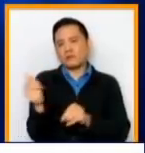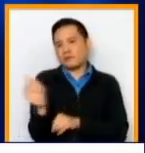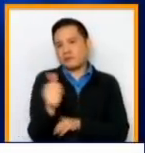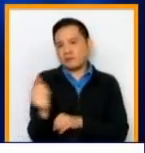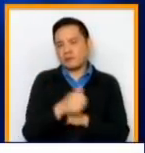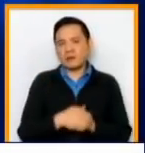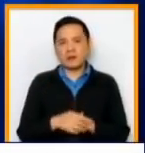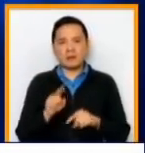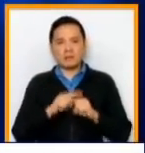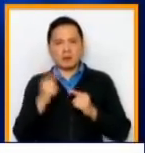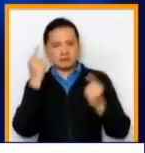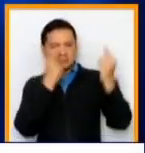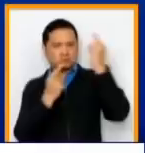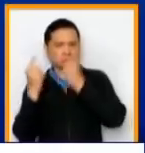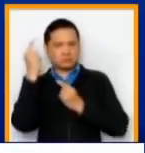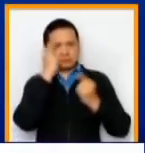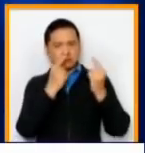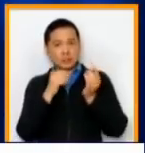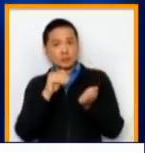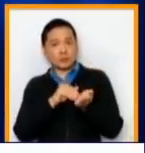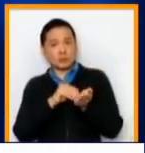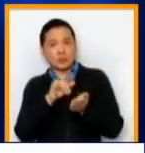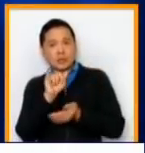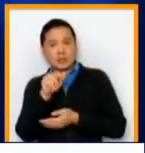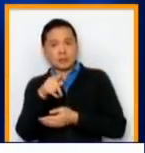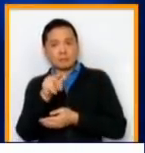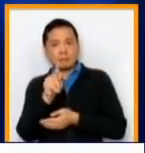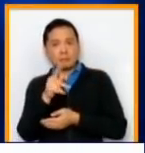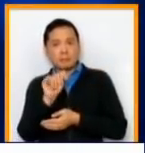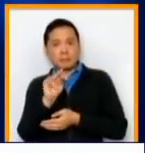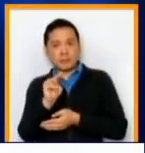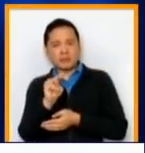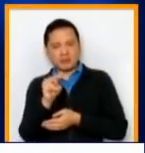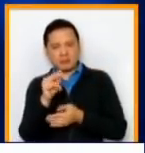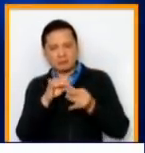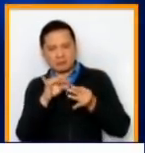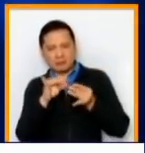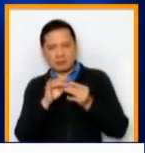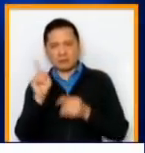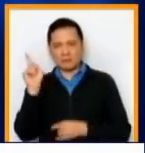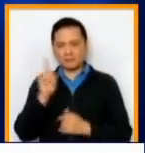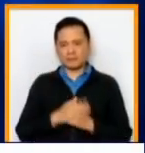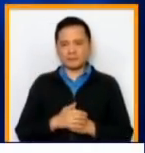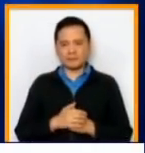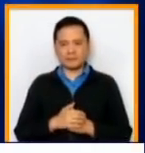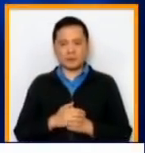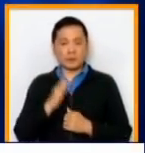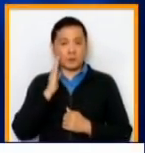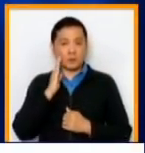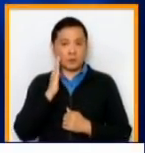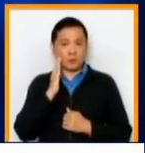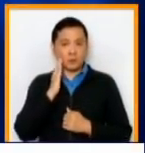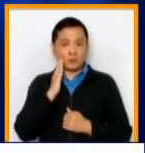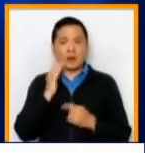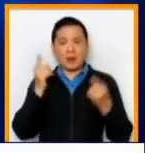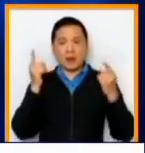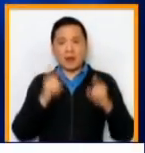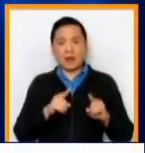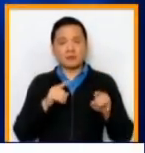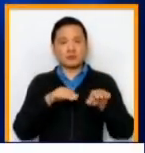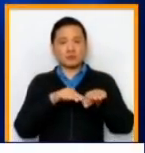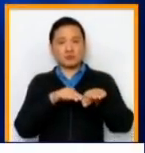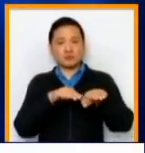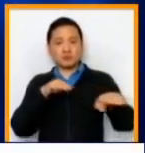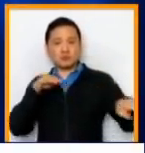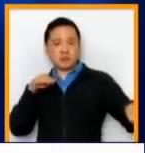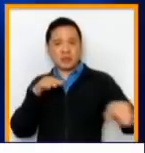kaugnay niyan si Dr. Limpin. Alam ho natin na madalas ho ay dahil sa traffic na rin ho ngayon, no? Matagal ho